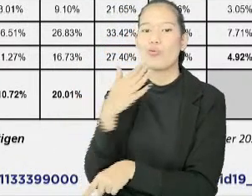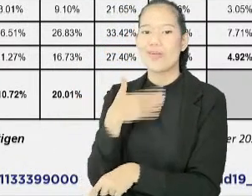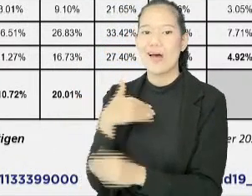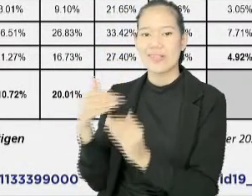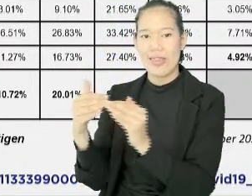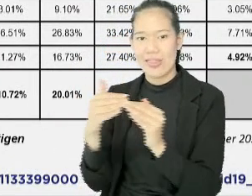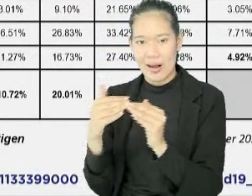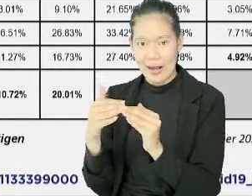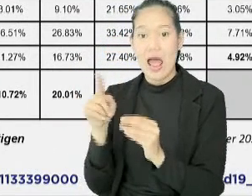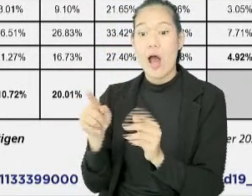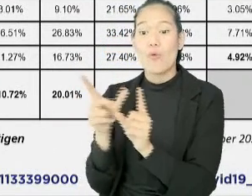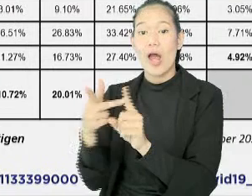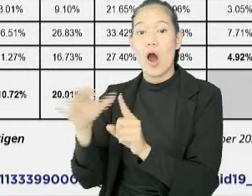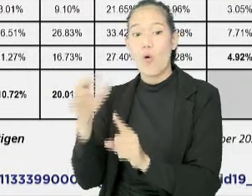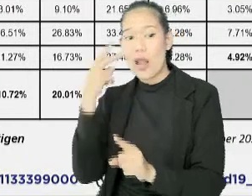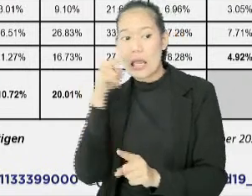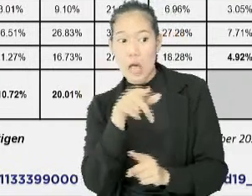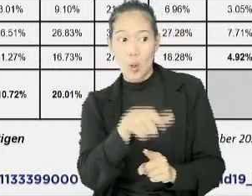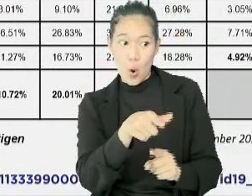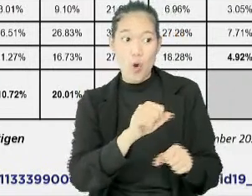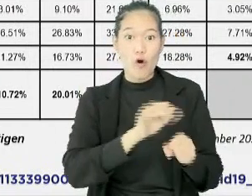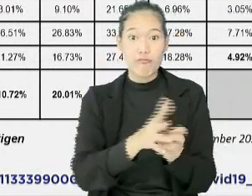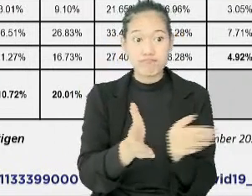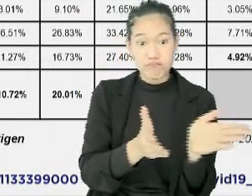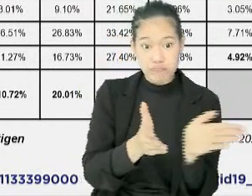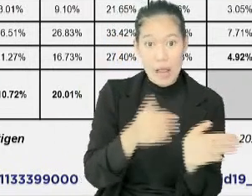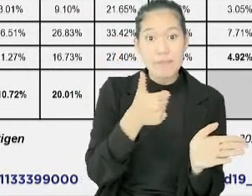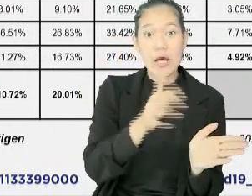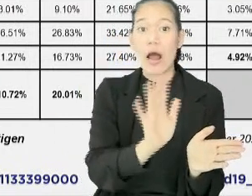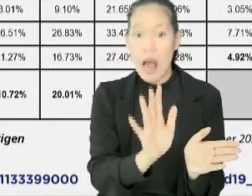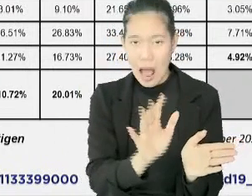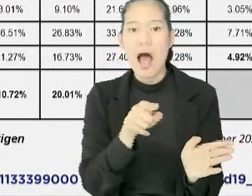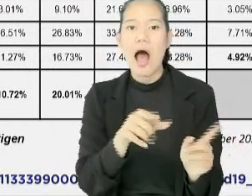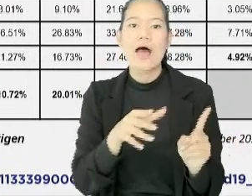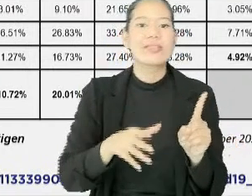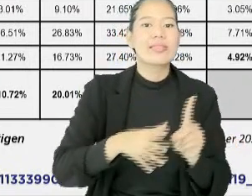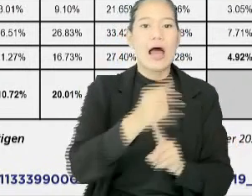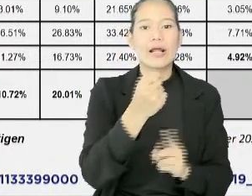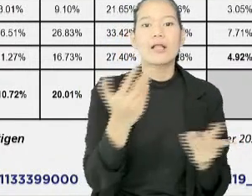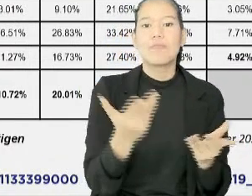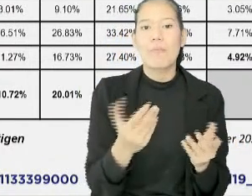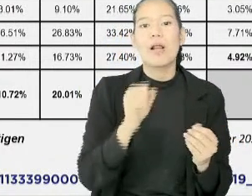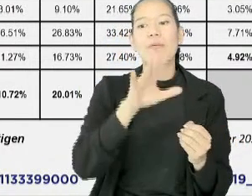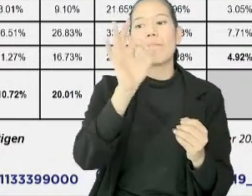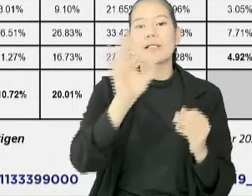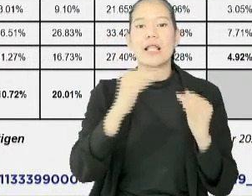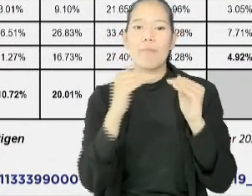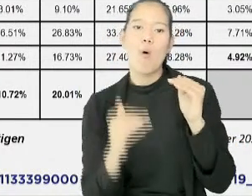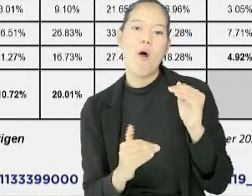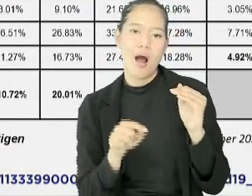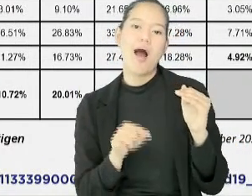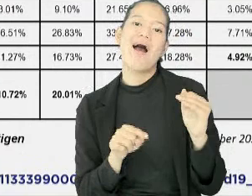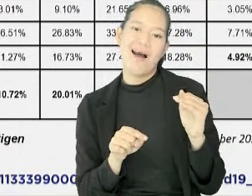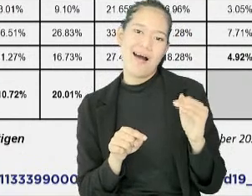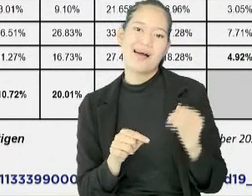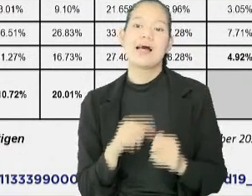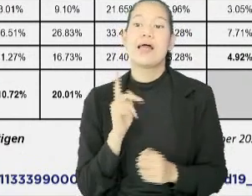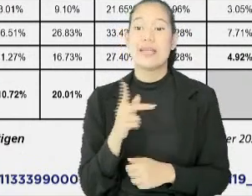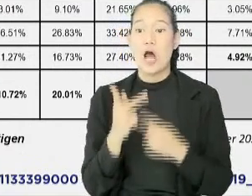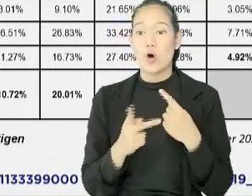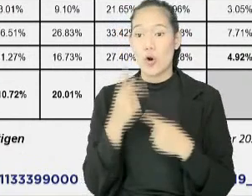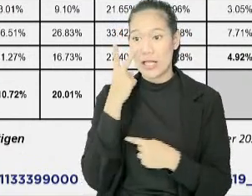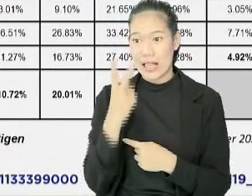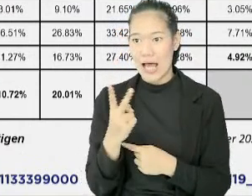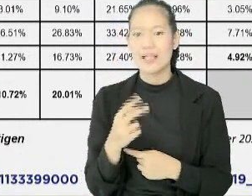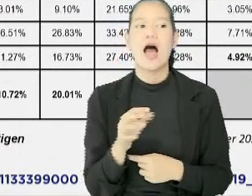melihat apakah Kan demi dapat terkendali atau tidak dengan target positif feathered di bawah lima persen dokter lelah Nah kalau kita